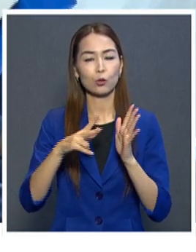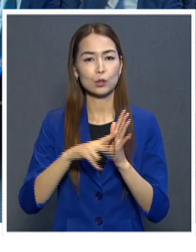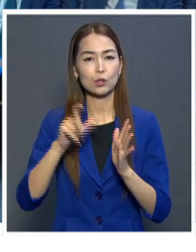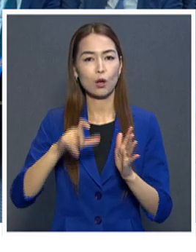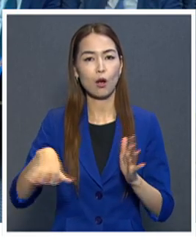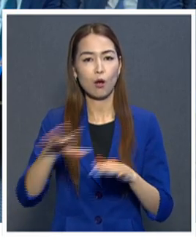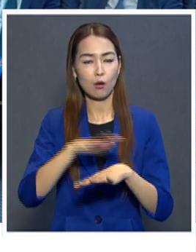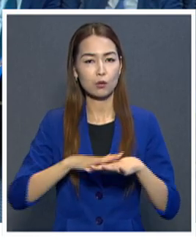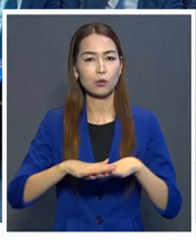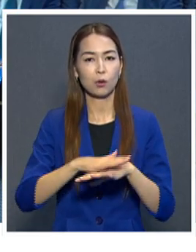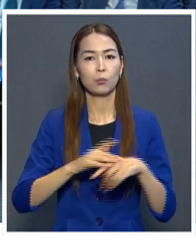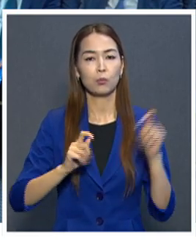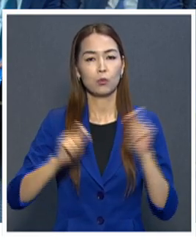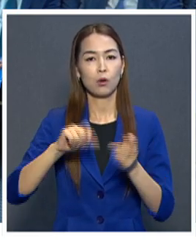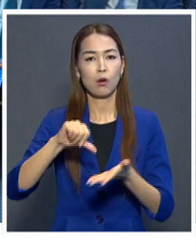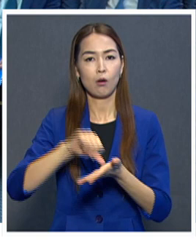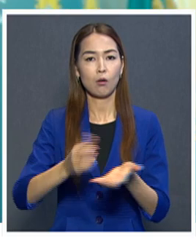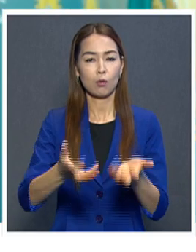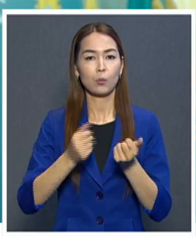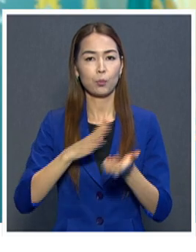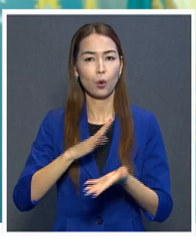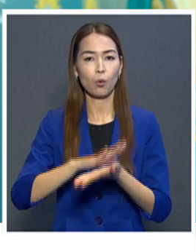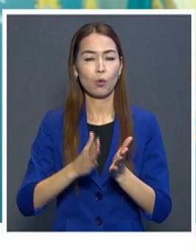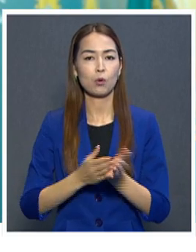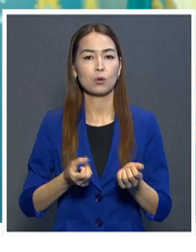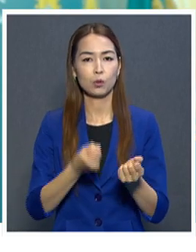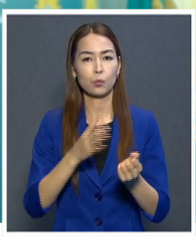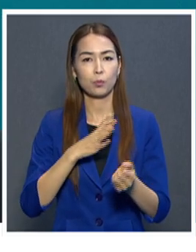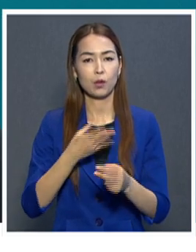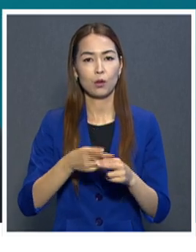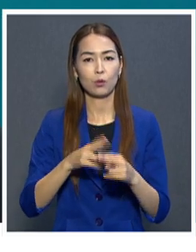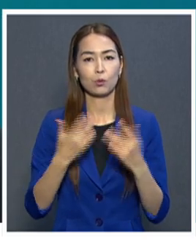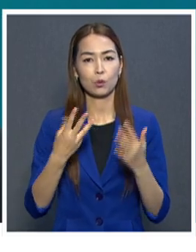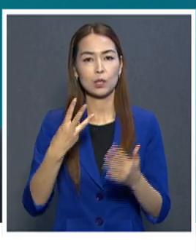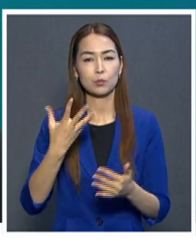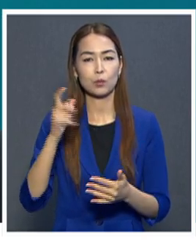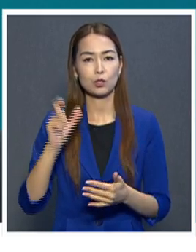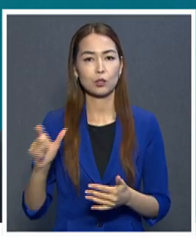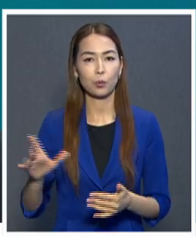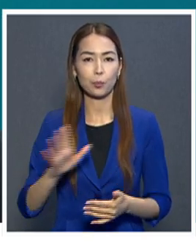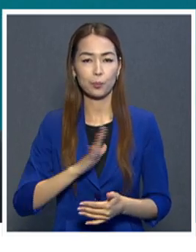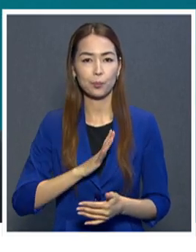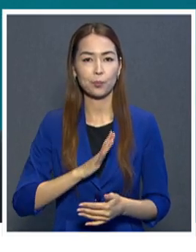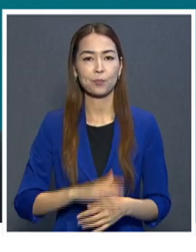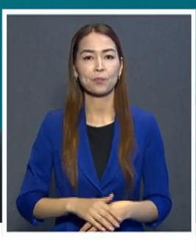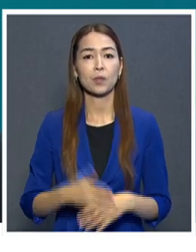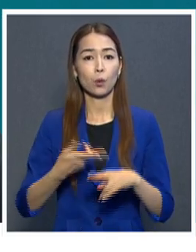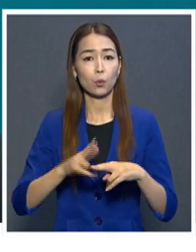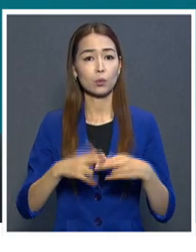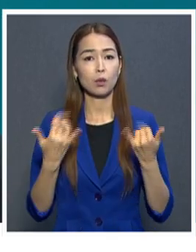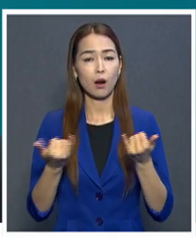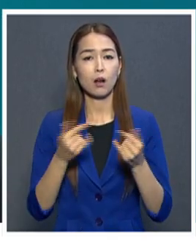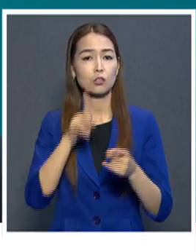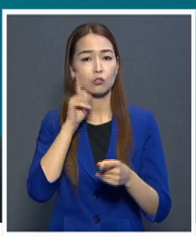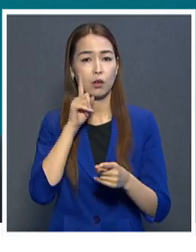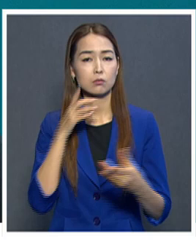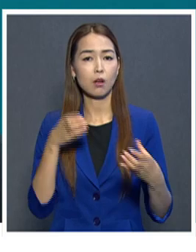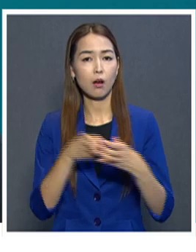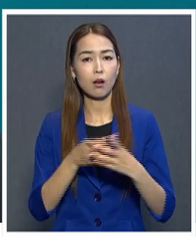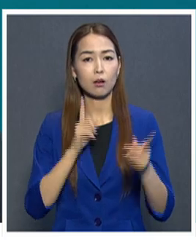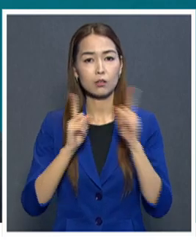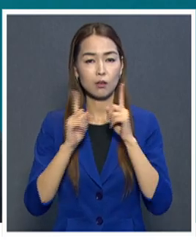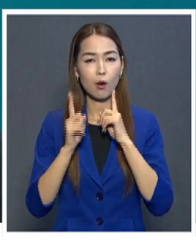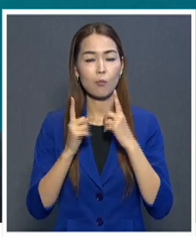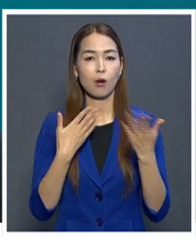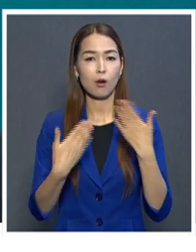Сондай-ақ съезге баратын делегаттар сайланды. Олардың саны 35. Біз жастармен кездесіп, осыны талқылап, бұл еліміз үшін